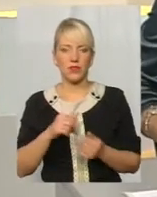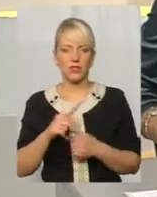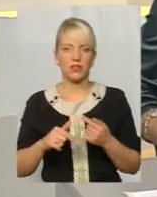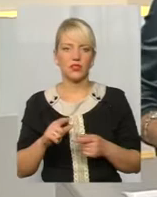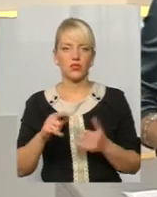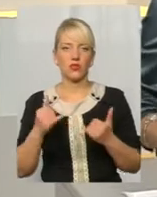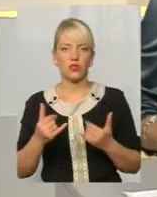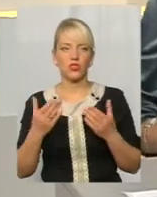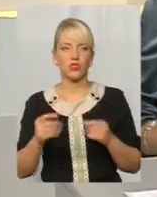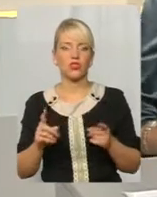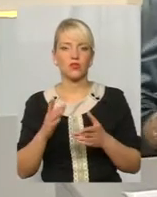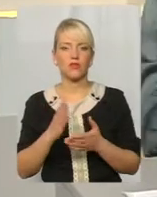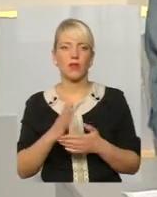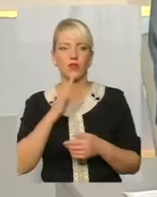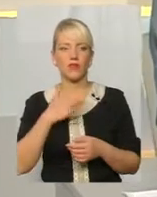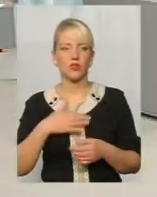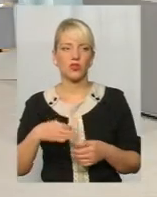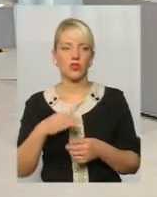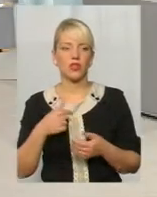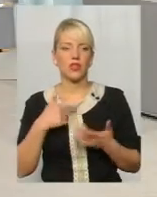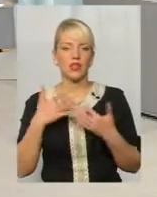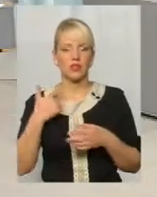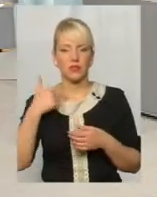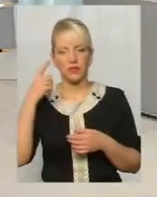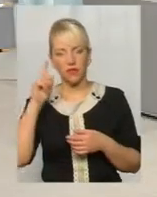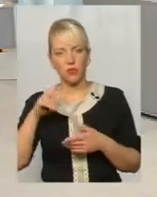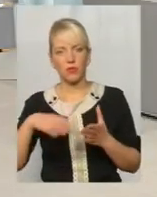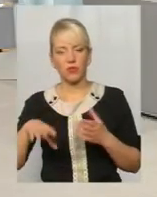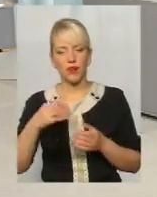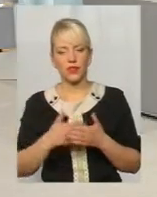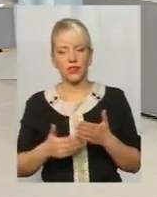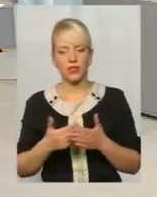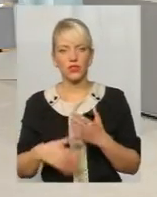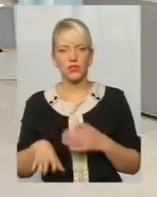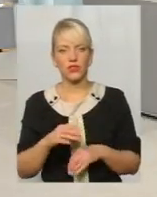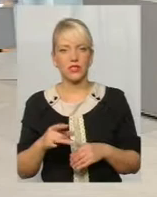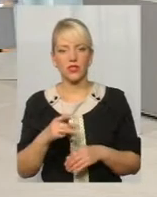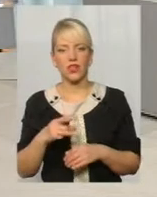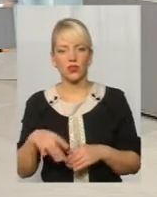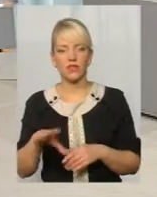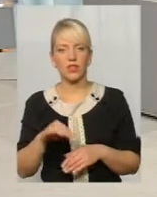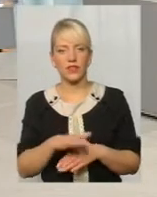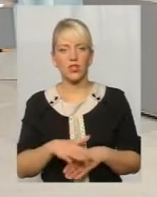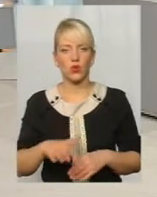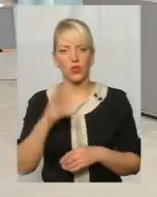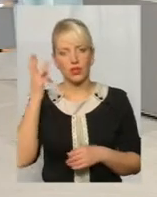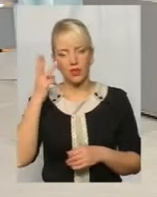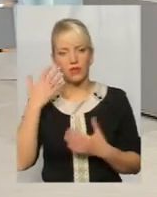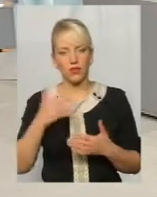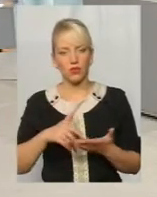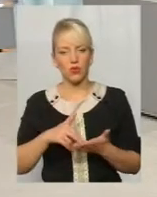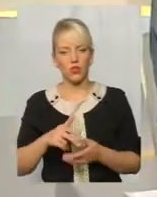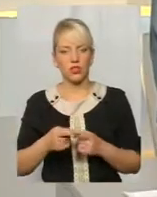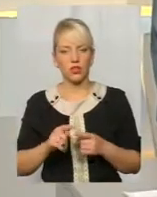день, що маємо вже в нашій області, наскільки мені відомо, практично всі райони, вся територія Хмельниччини вже пройшла оцей